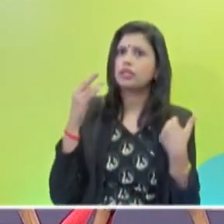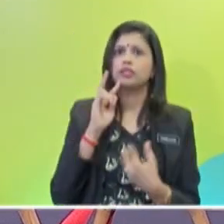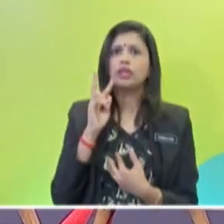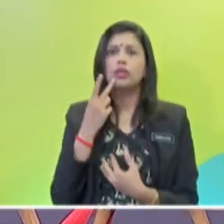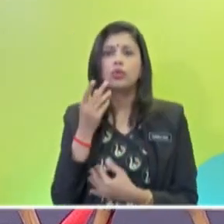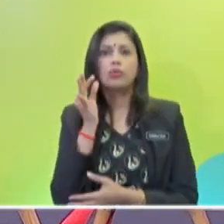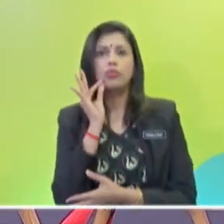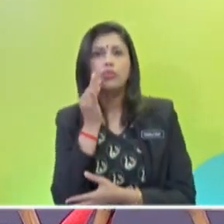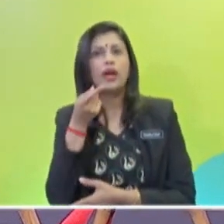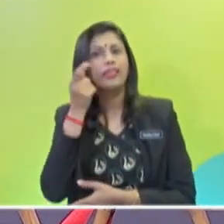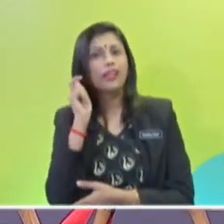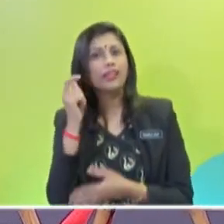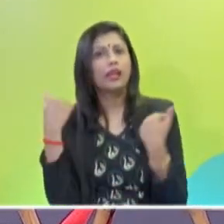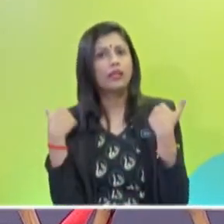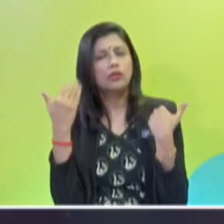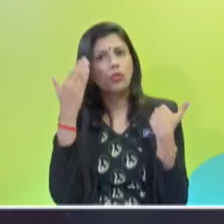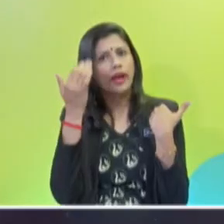sesi pembelajaran kali ini, Cikgu Azlinda?